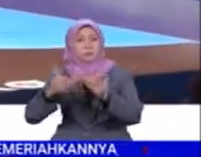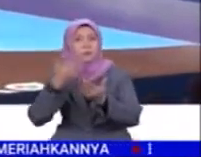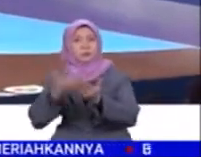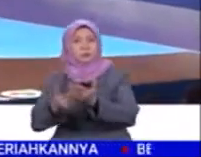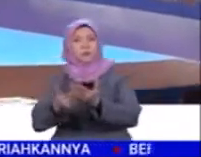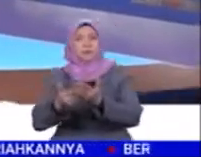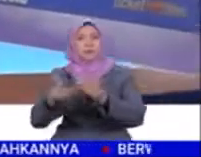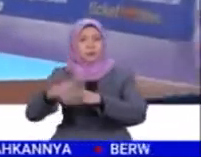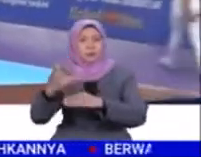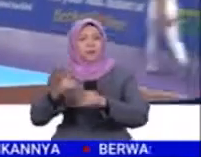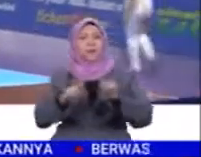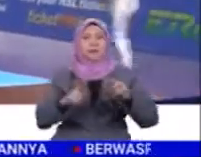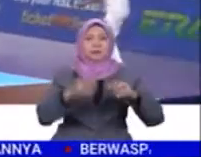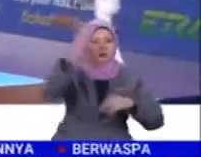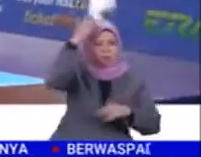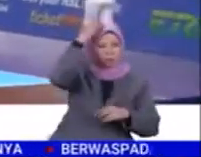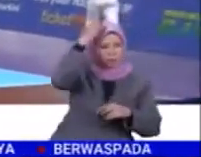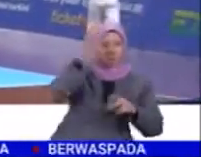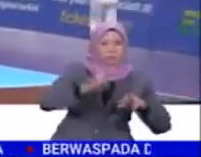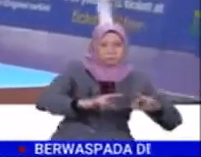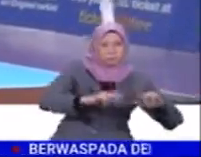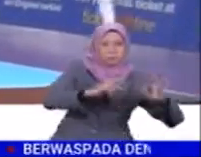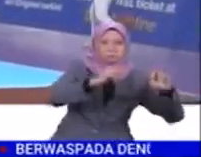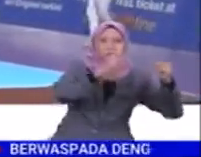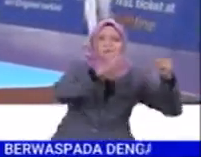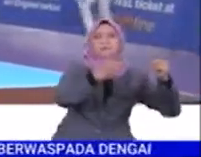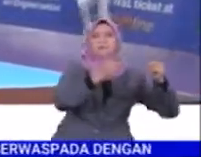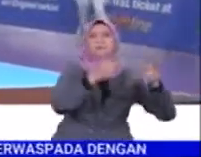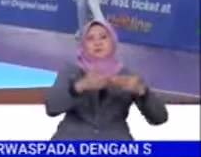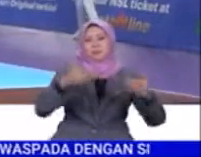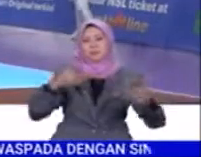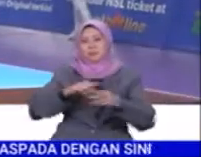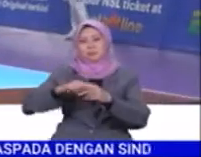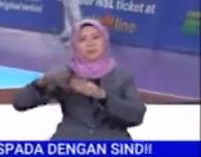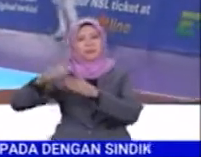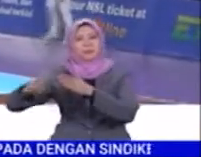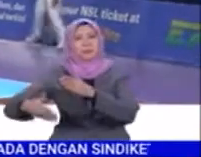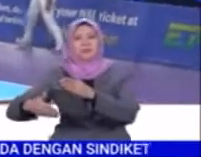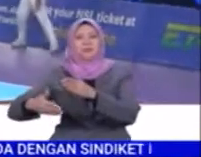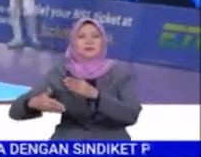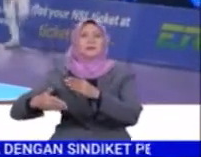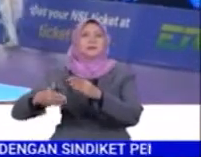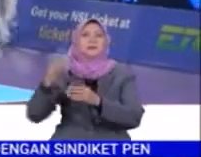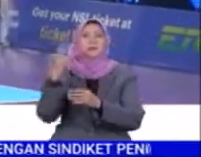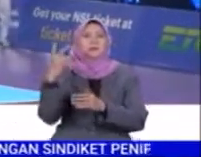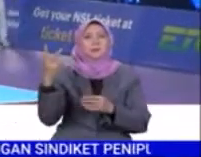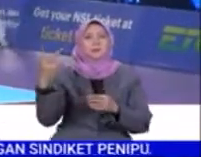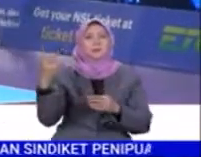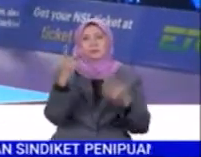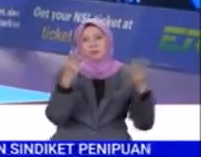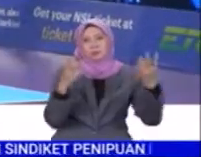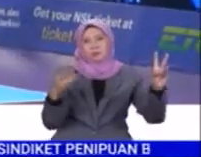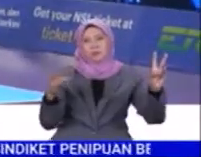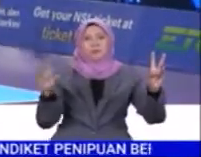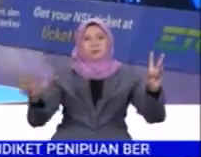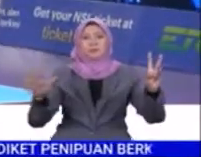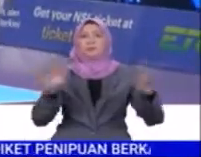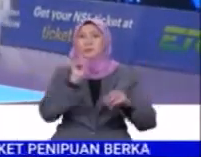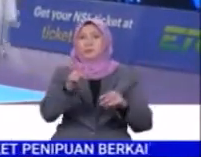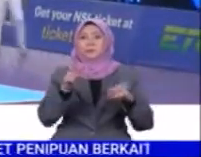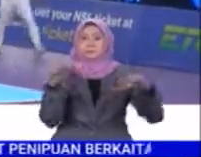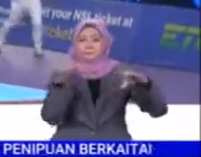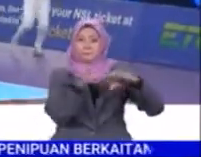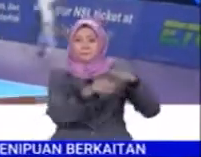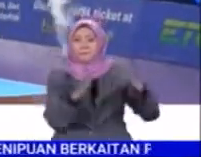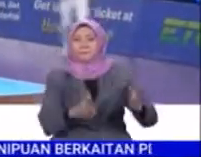permainan, namun Selangor meningkatkan intensiti permainan sebelum menamatkan suku pertama 17-5. Ketiadaan bekas penyerang